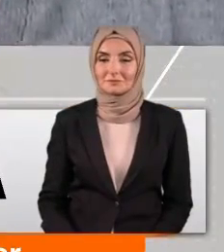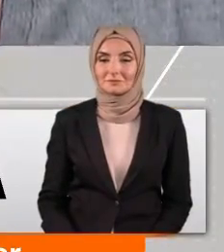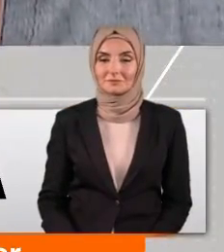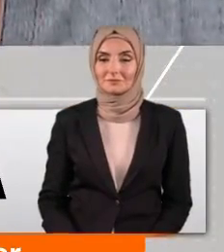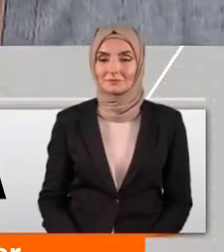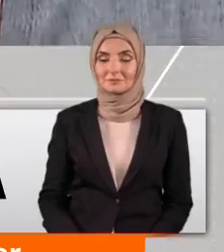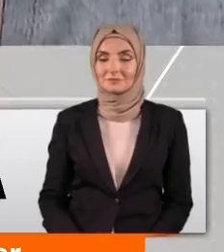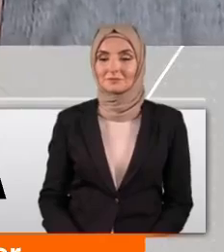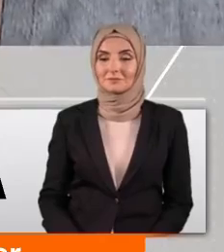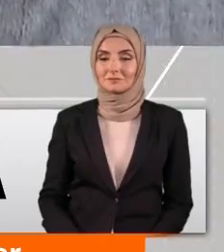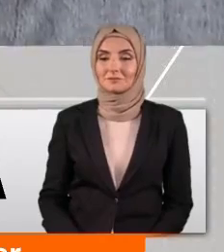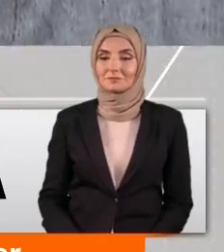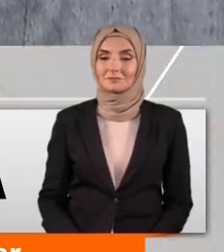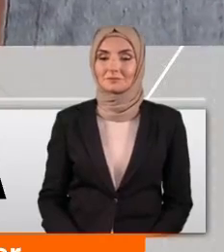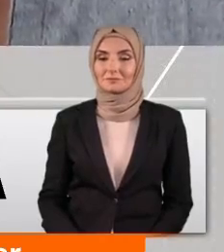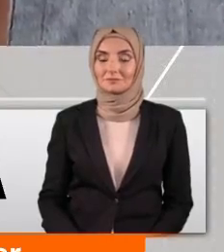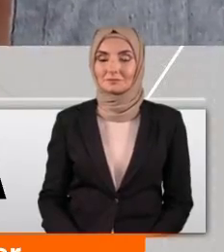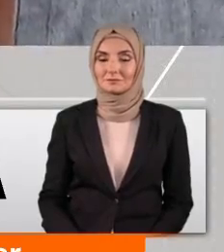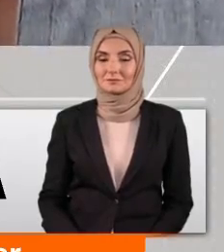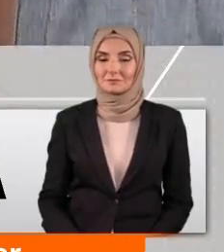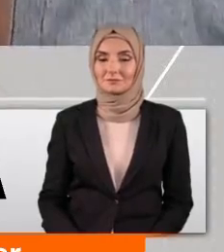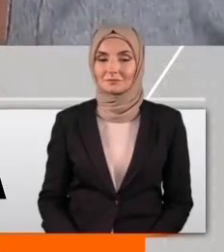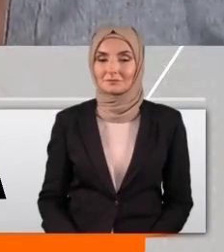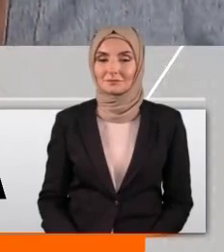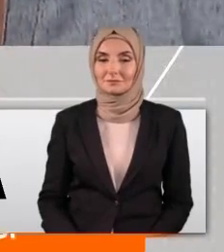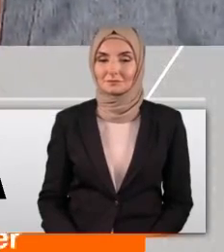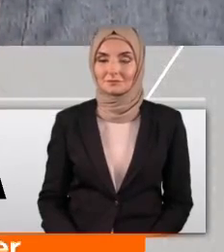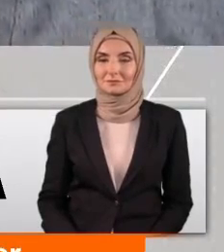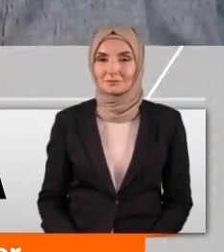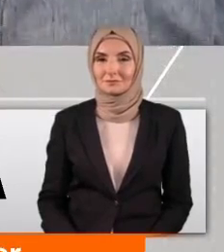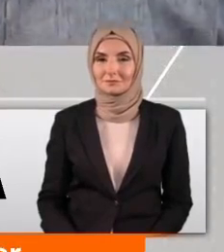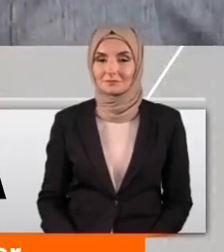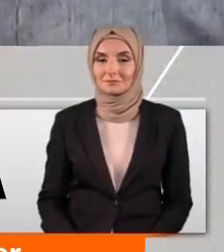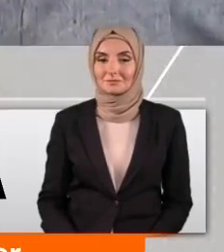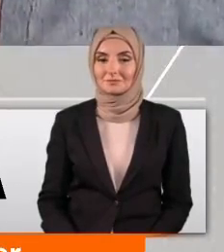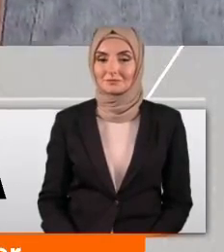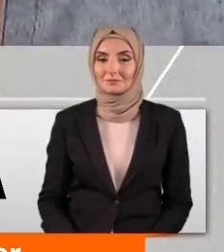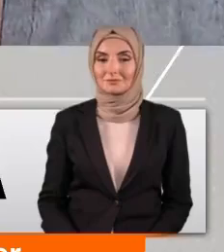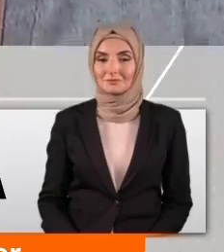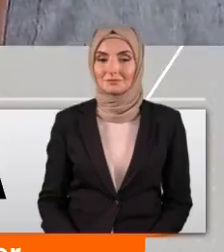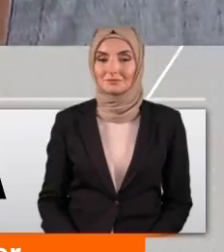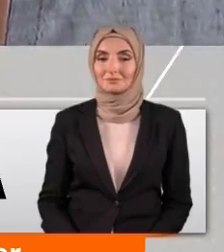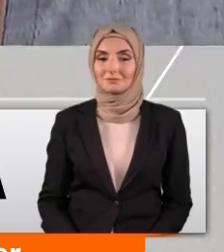Çikolata. Harika bir duygu. Yıllar sonra buraya gelmek ve yaptığımız gemiyle Ayasofya'yı görmek.